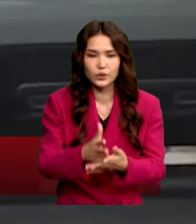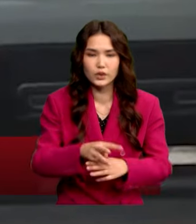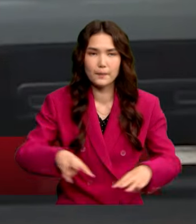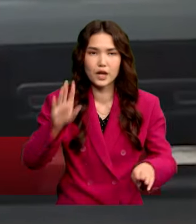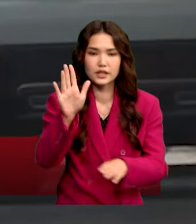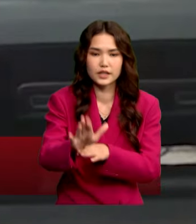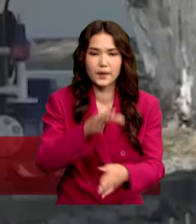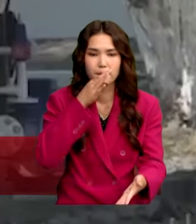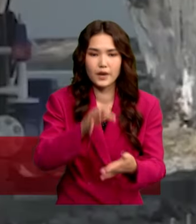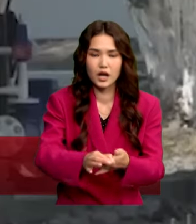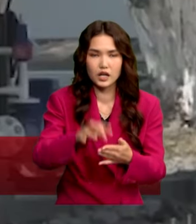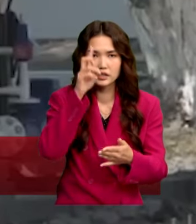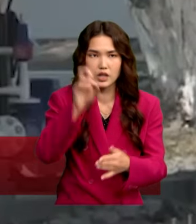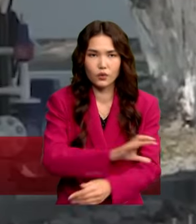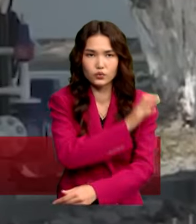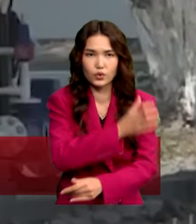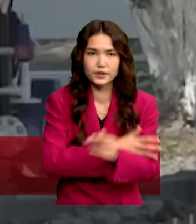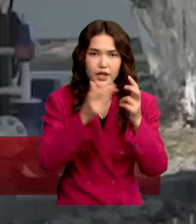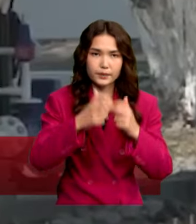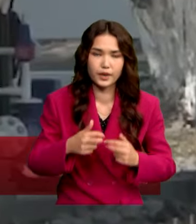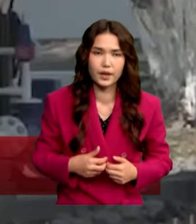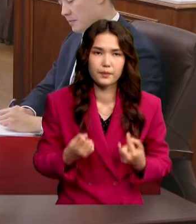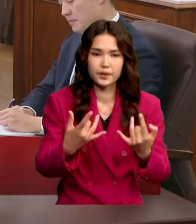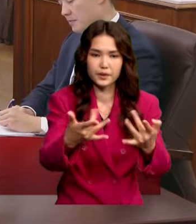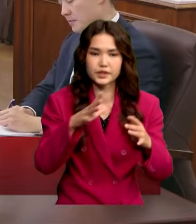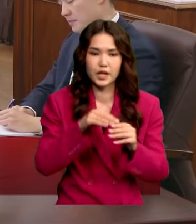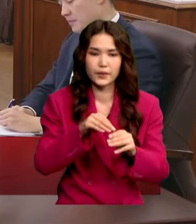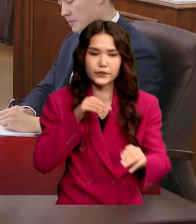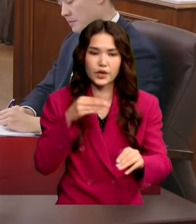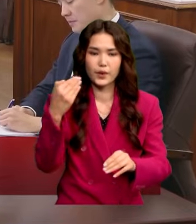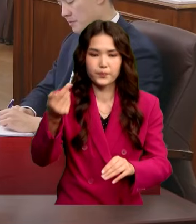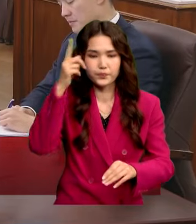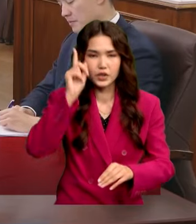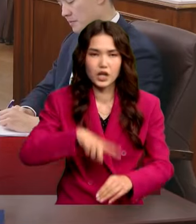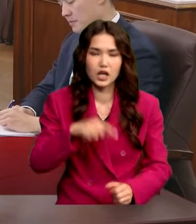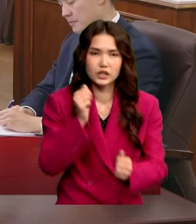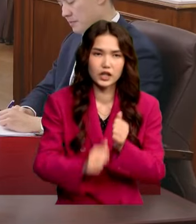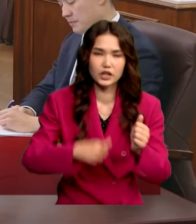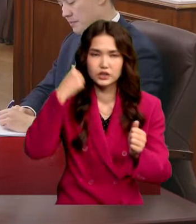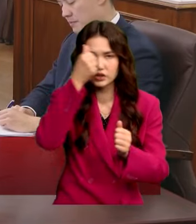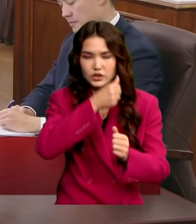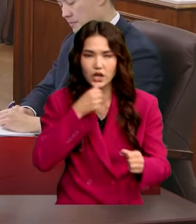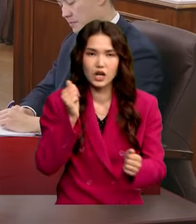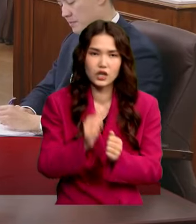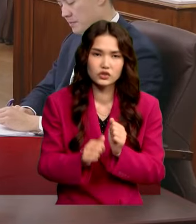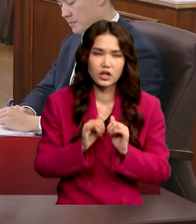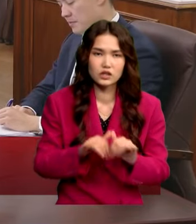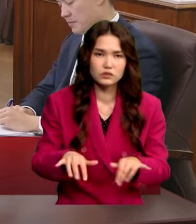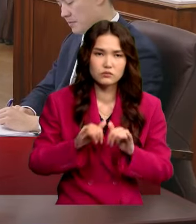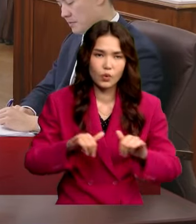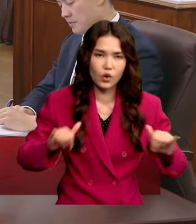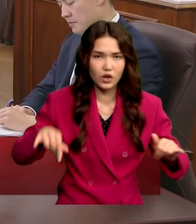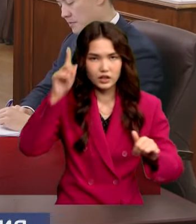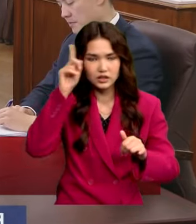поручил ответственным ведомствам усилить проверки и требования к автовладельцам. Газбен жүретін автомобиль санының жыл сайын өсіп